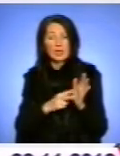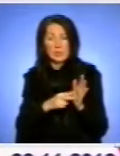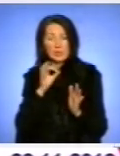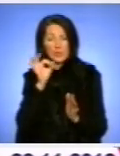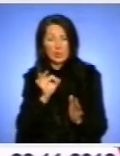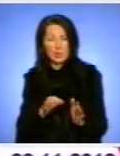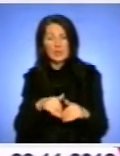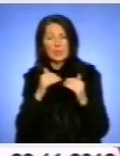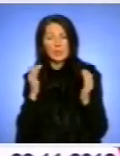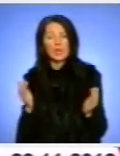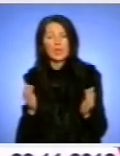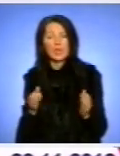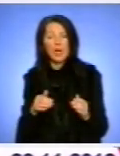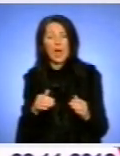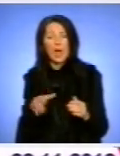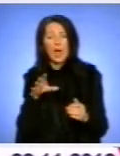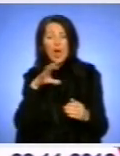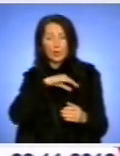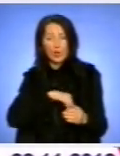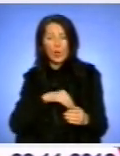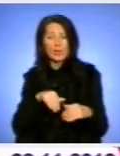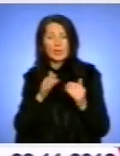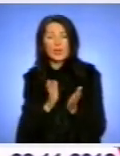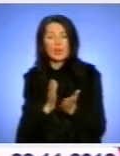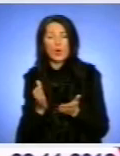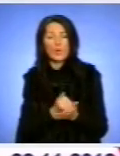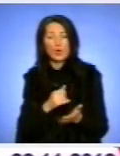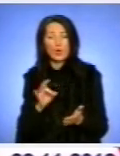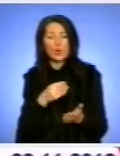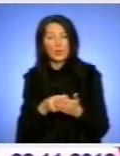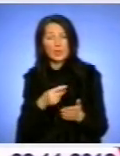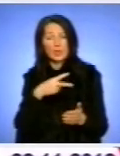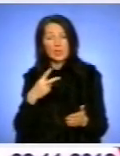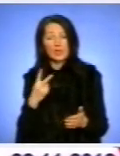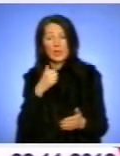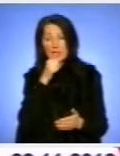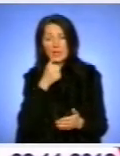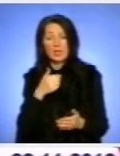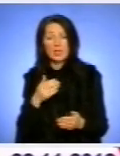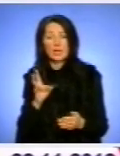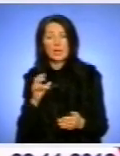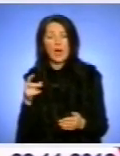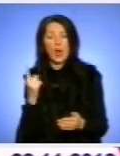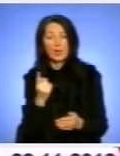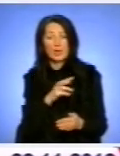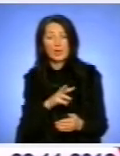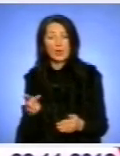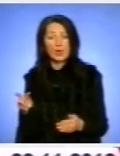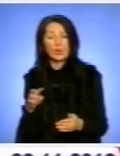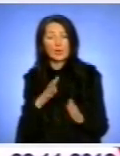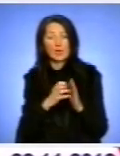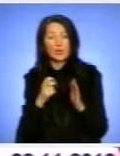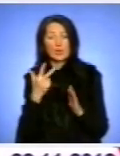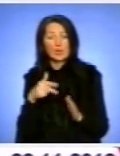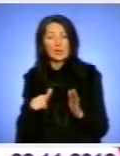96,7%. Збільшити обсяг доходів загального фонду районного бюджету на 2012 рік на 1 мільйон 936